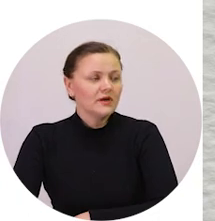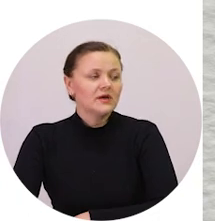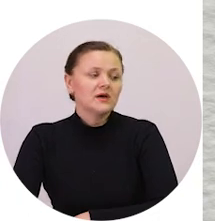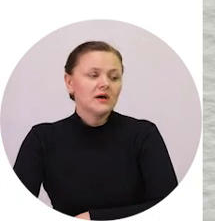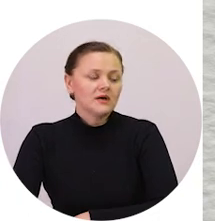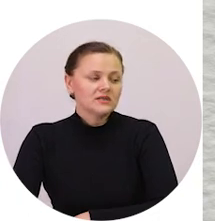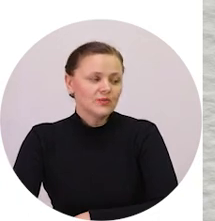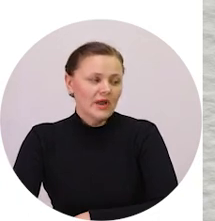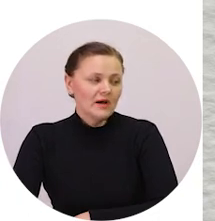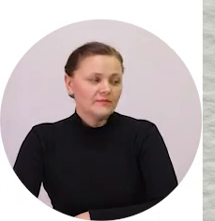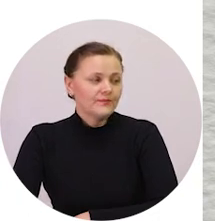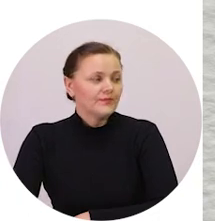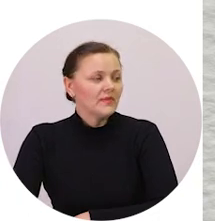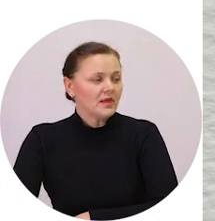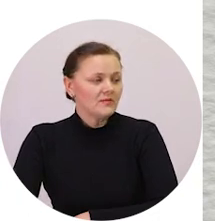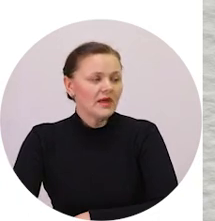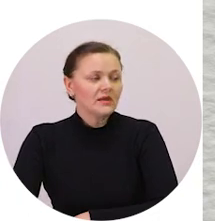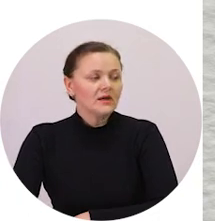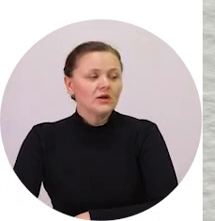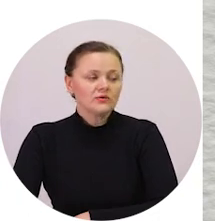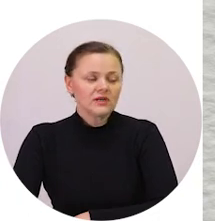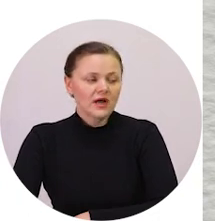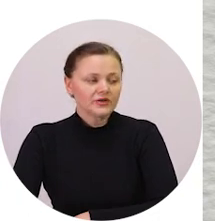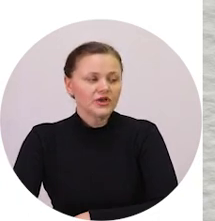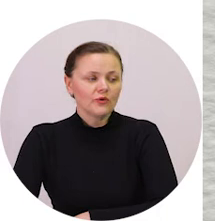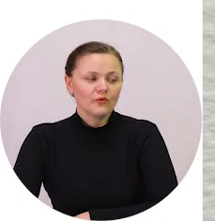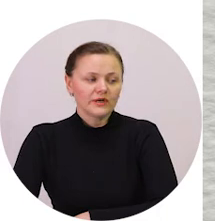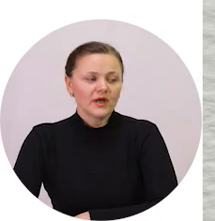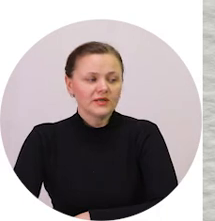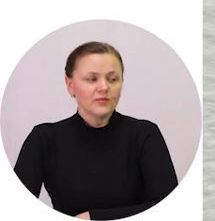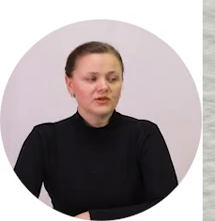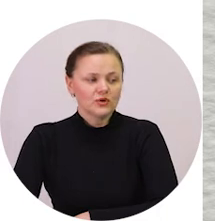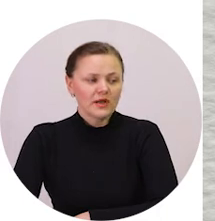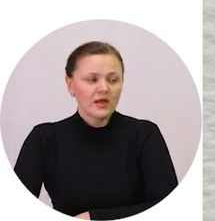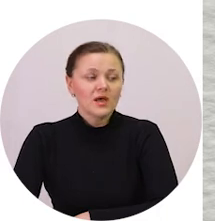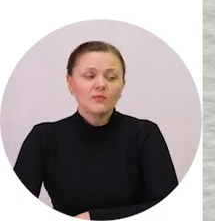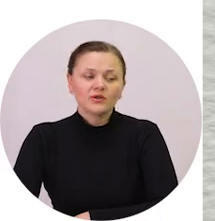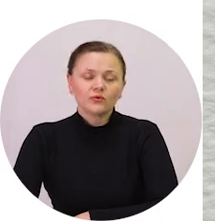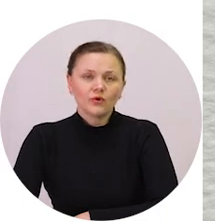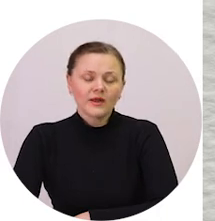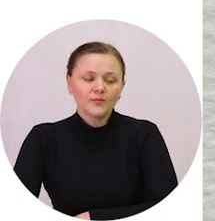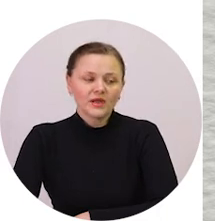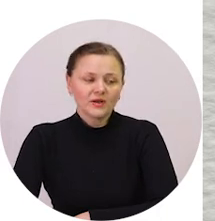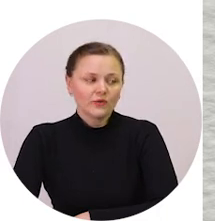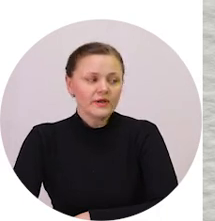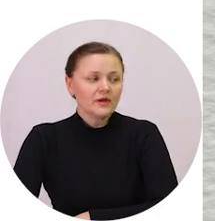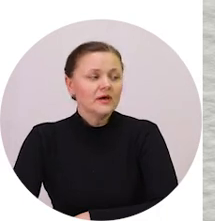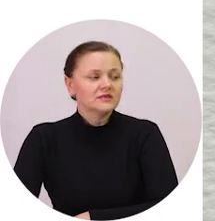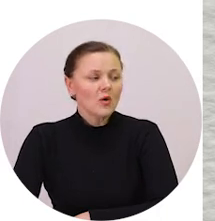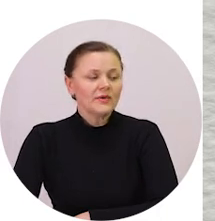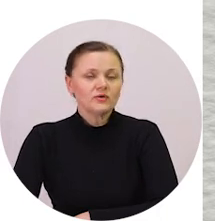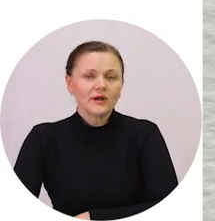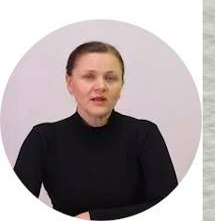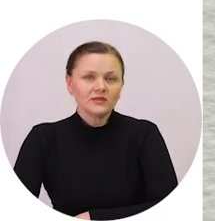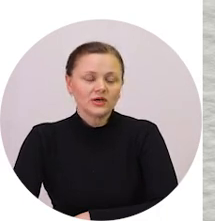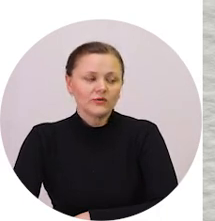1994-1999, spunea: nimeni nu se naște urând alte persoane pentru culoarea pielii lui